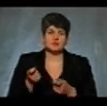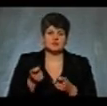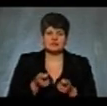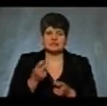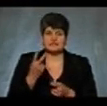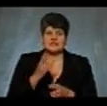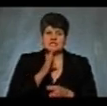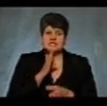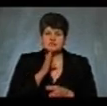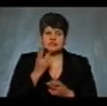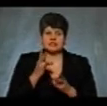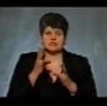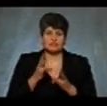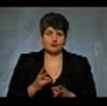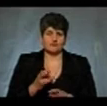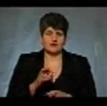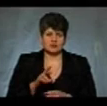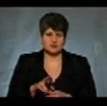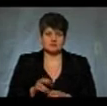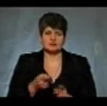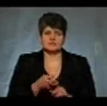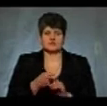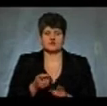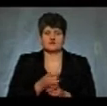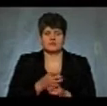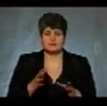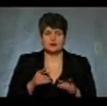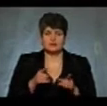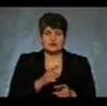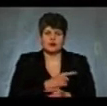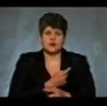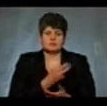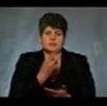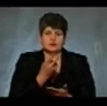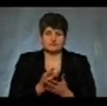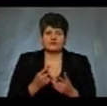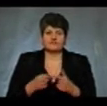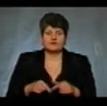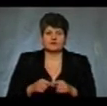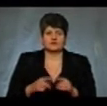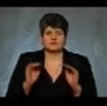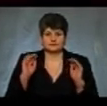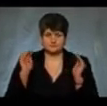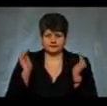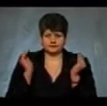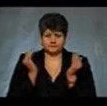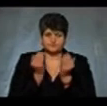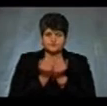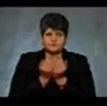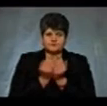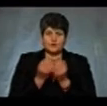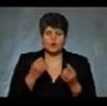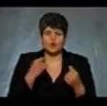дві дівчини, які травмувались внаслідок вибуху. Вони госпіталізовані до відділу інтенсивної терапії з